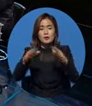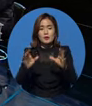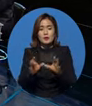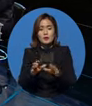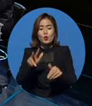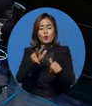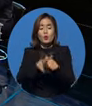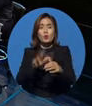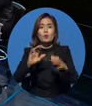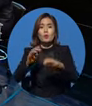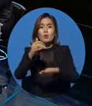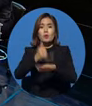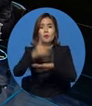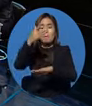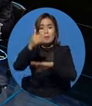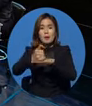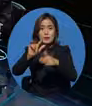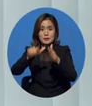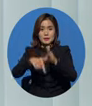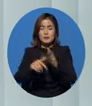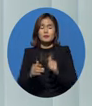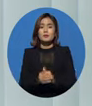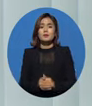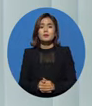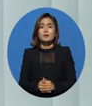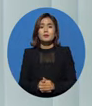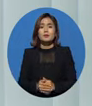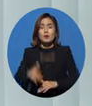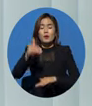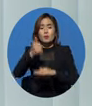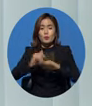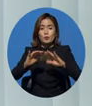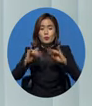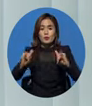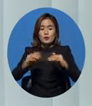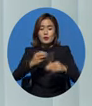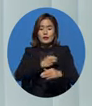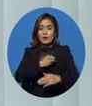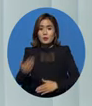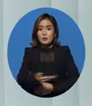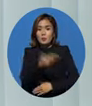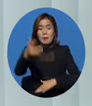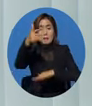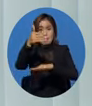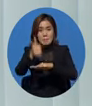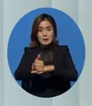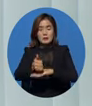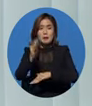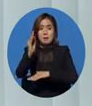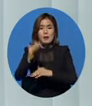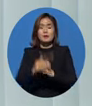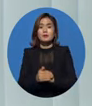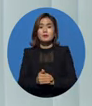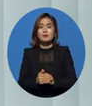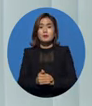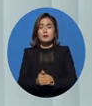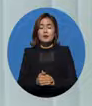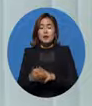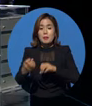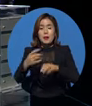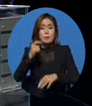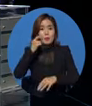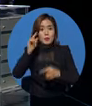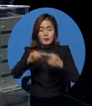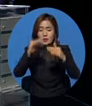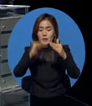후보 토론의 이제 마무리할 시간입니다 끝으로 국민들과 당원 여러분에게 당부하고 싶은 말이 나 미쳐 답변하지